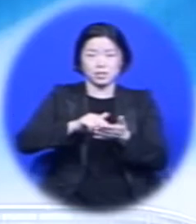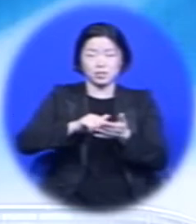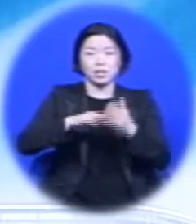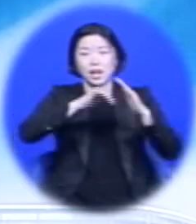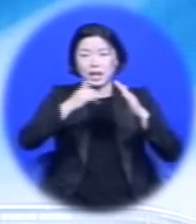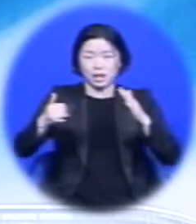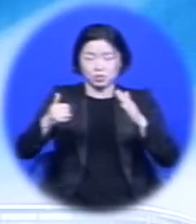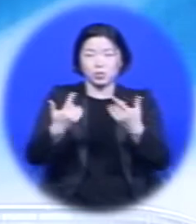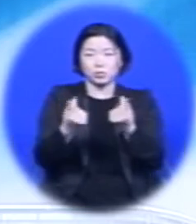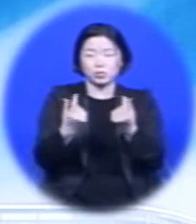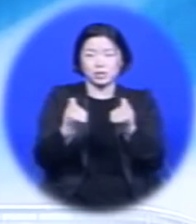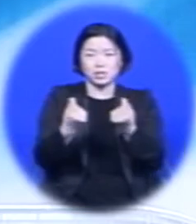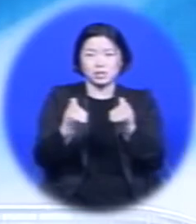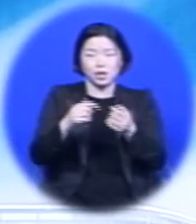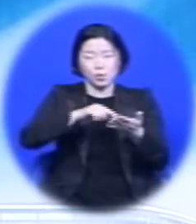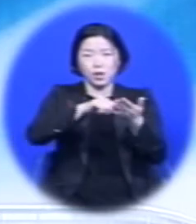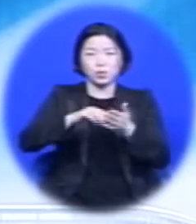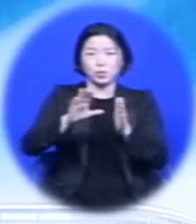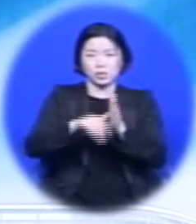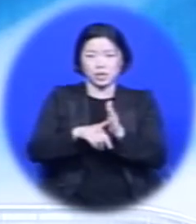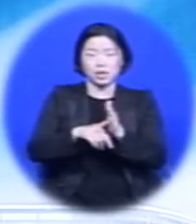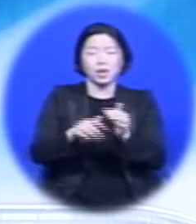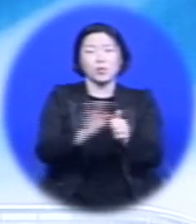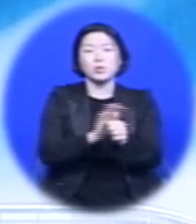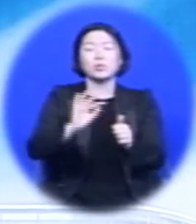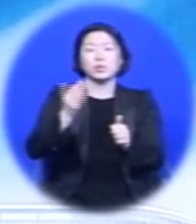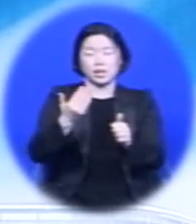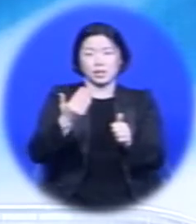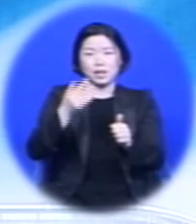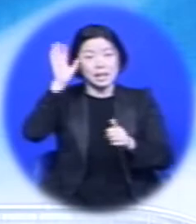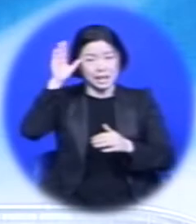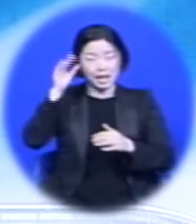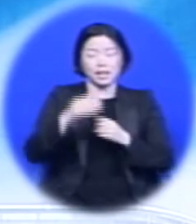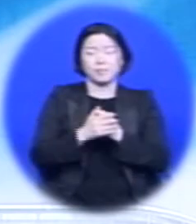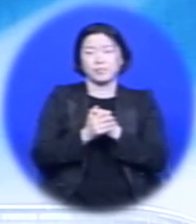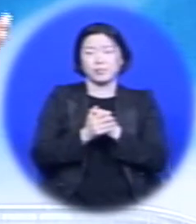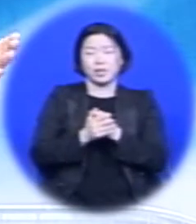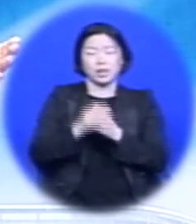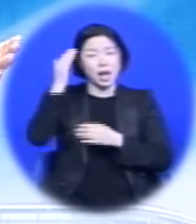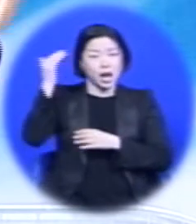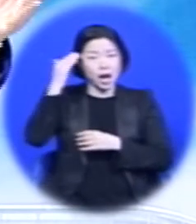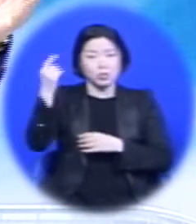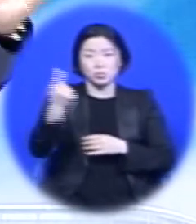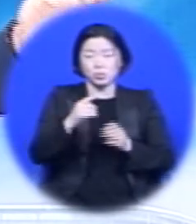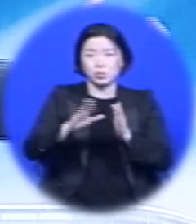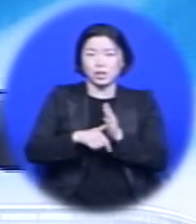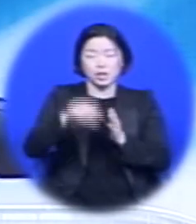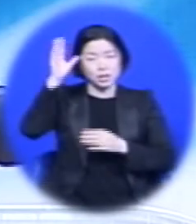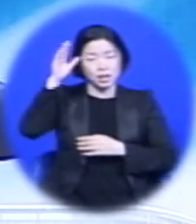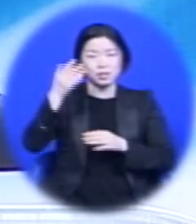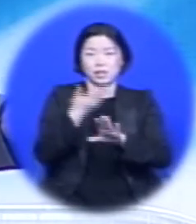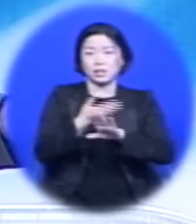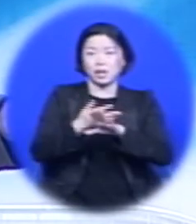서로 위로가 되었던 존재인데 이제 한국에 오게 되면서 이 개를 어디다가